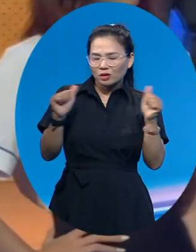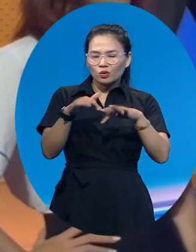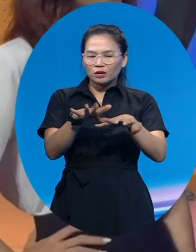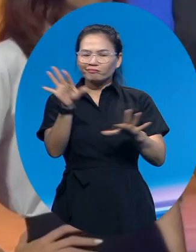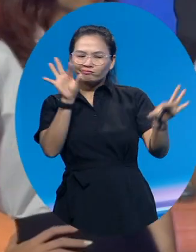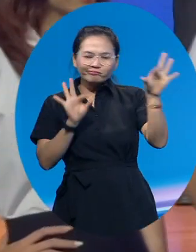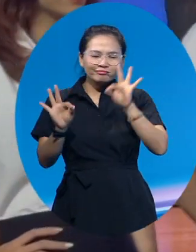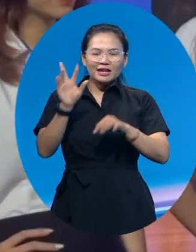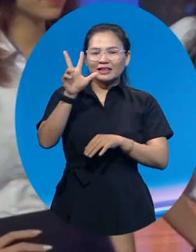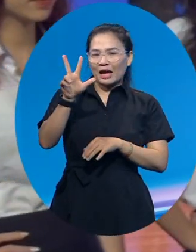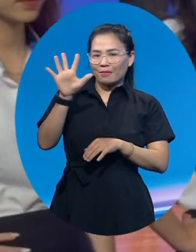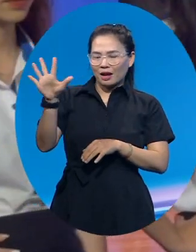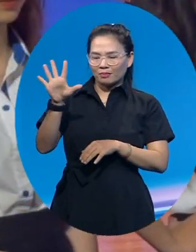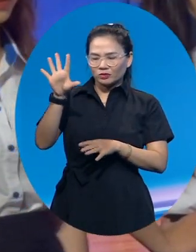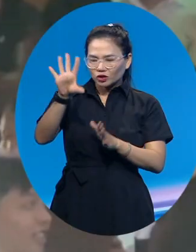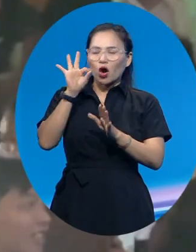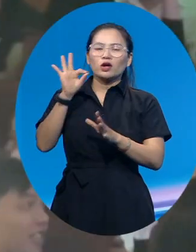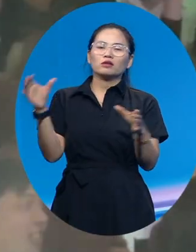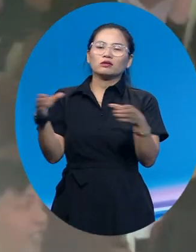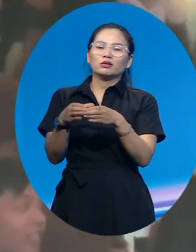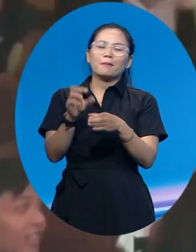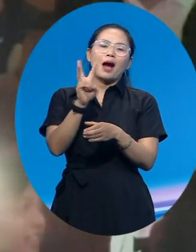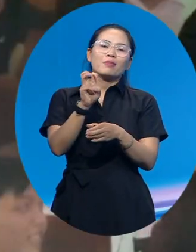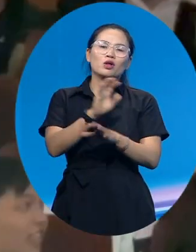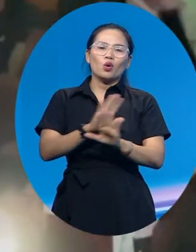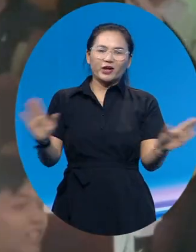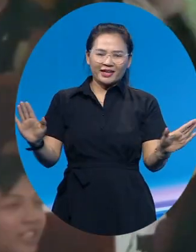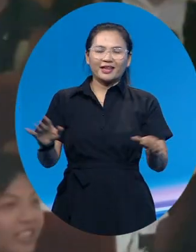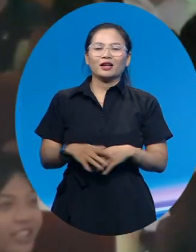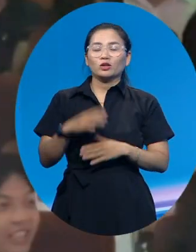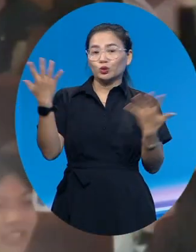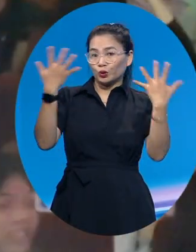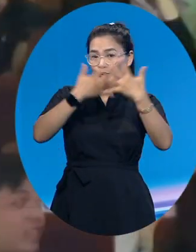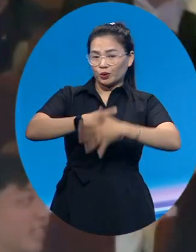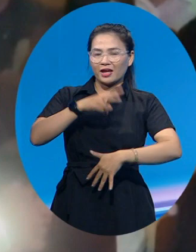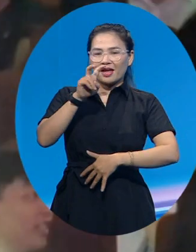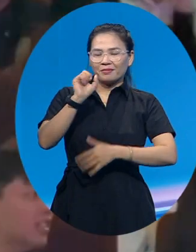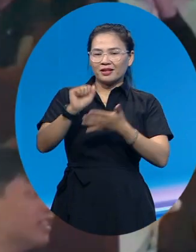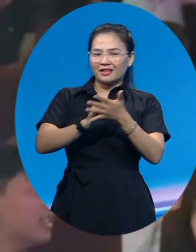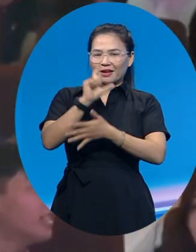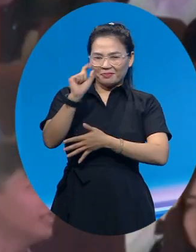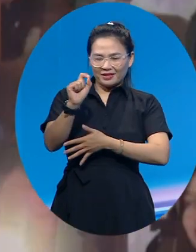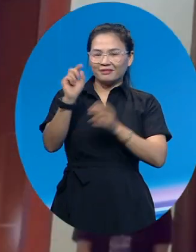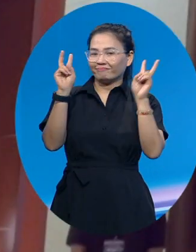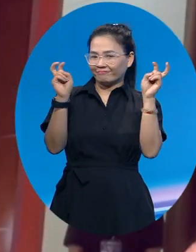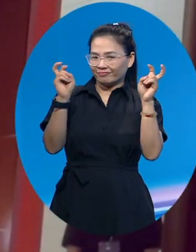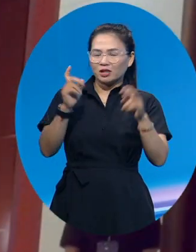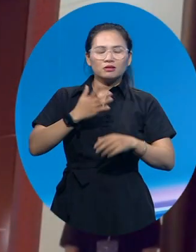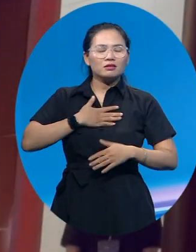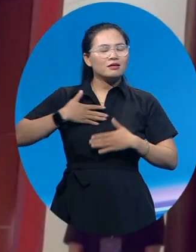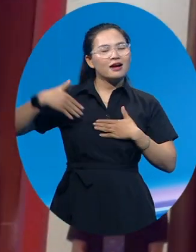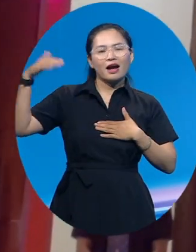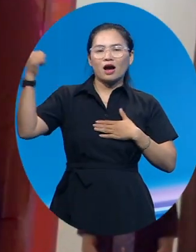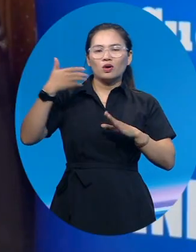từ 85 thí sinh đăng ký ban đầu bước vào đêm bán kết, dự kiến diễn ra vào tối ngày 20 tháng 10 với chủ đề Tự hào sinh viên Đại học Công